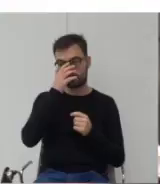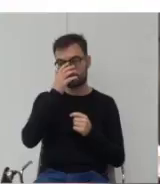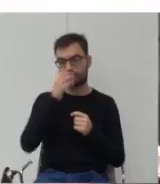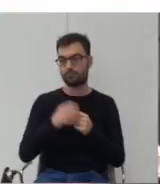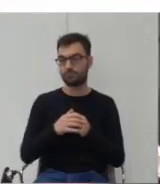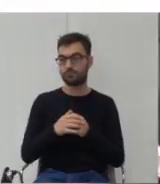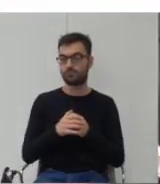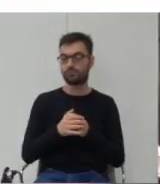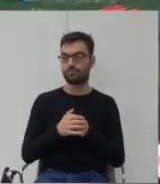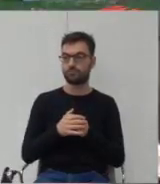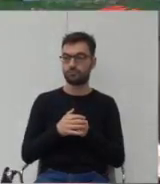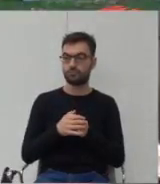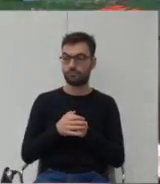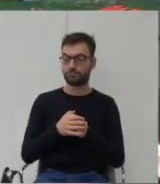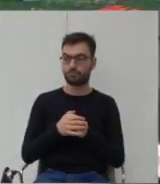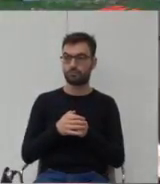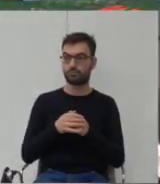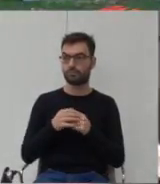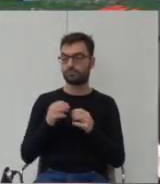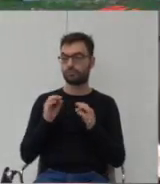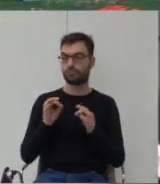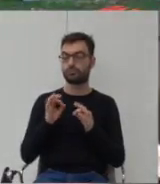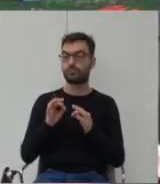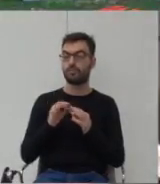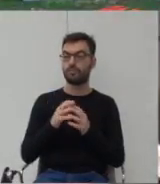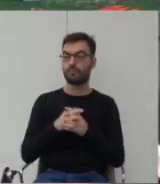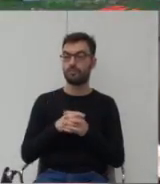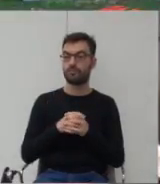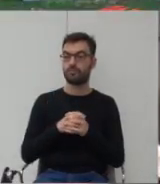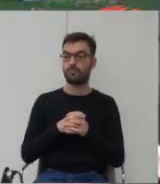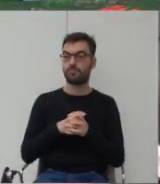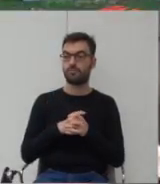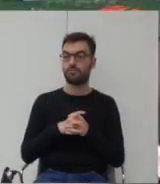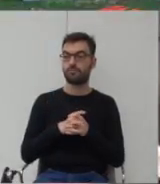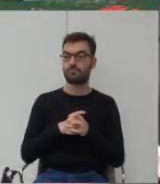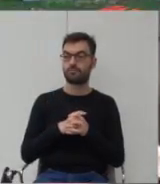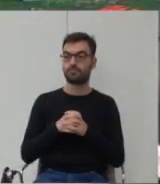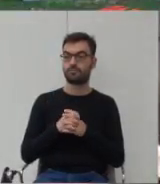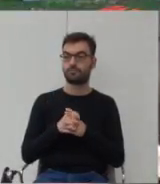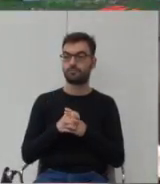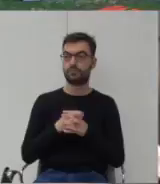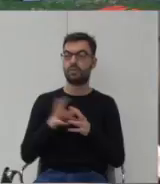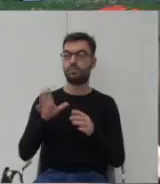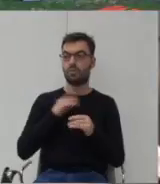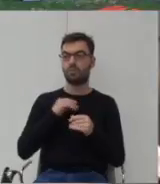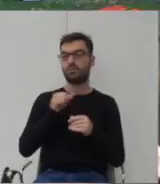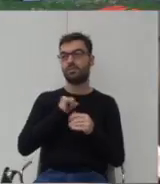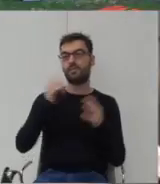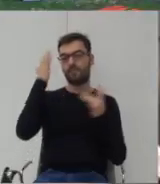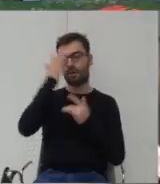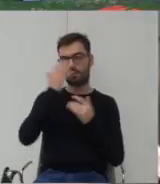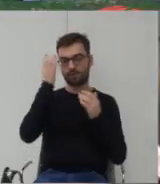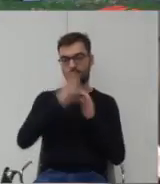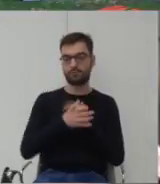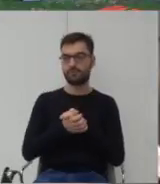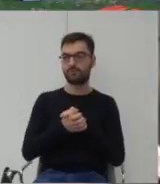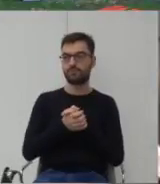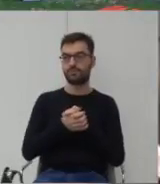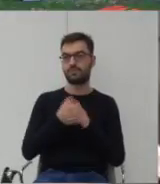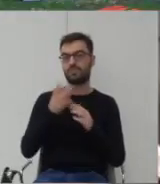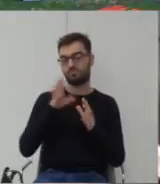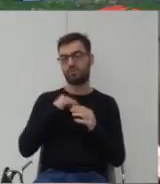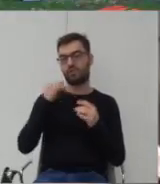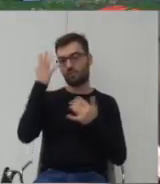dalej. Tak, właśnie w tym miejscu możemy sobie oczami wyobraźni zobaczyć